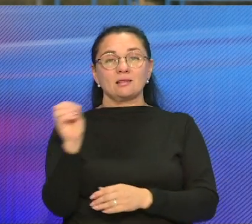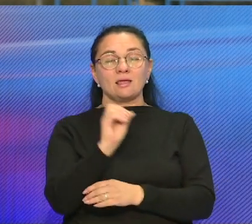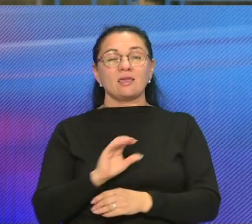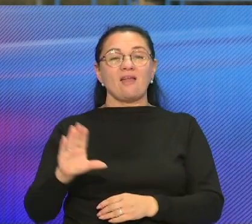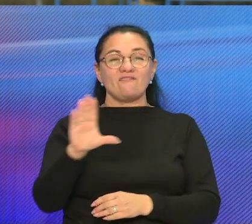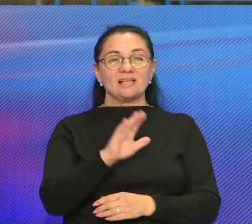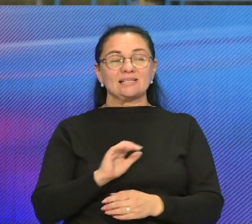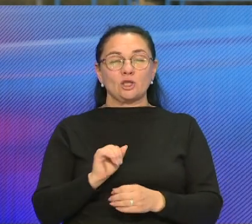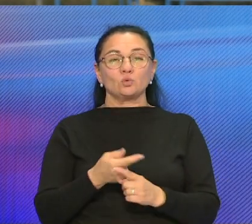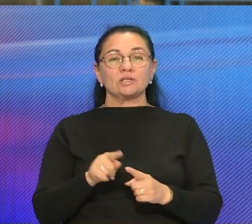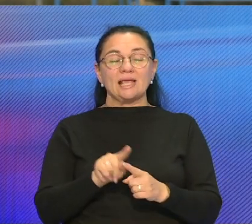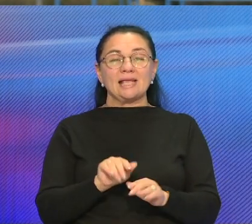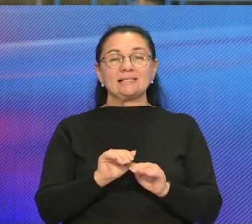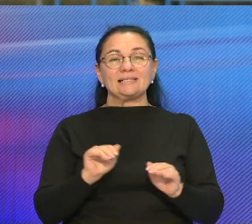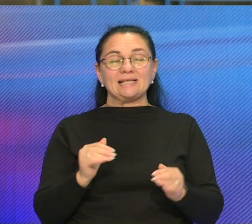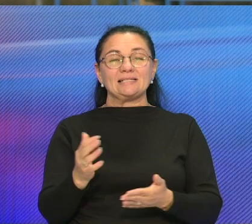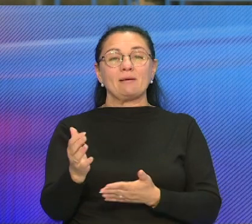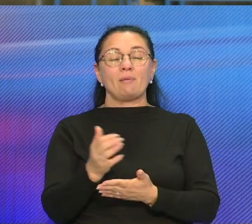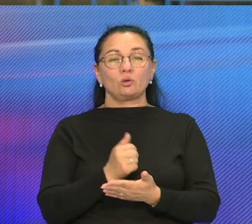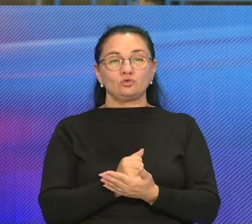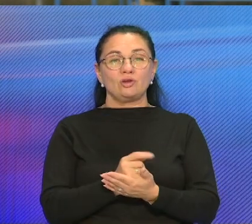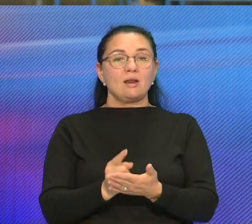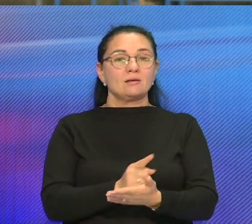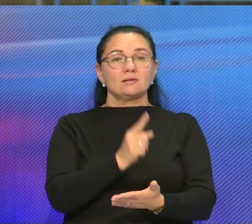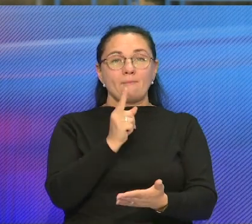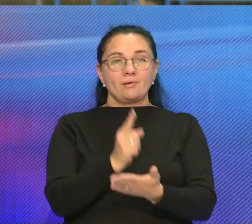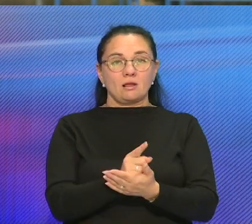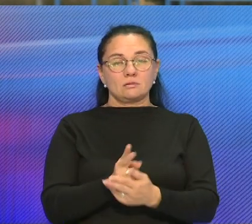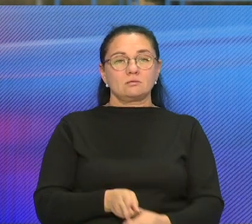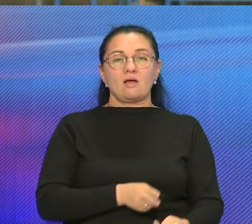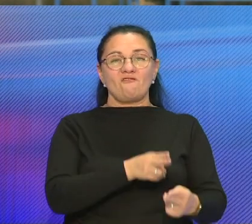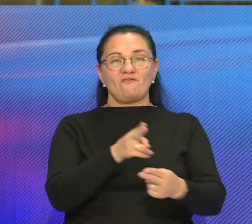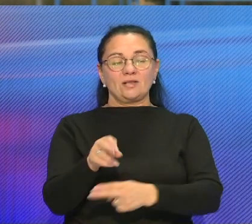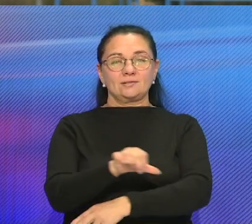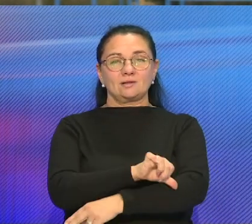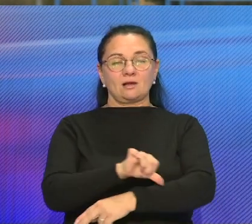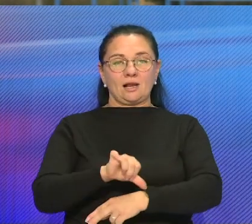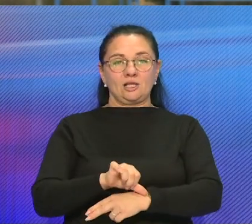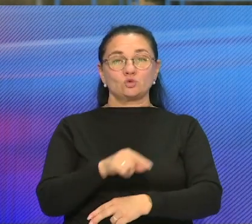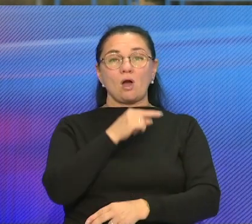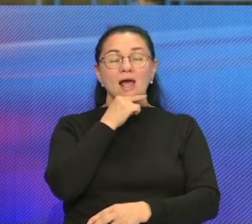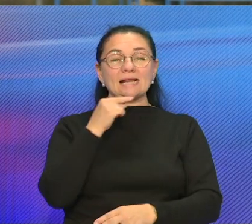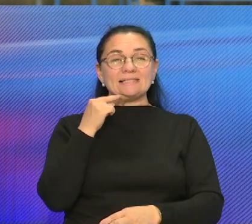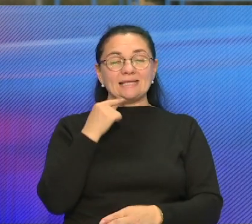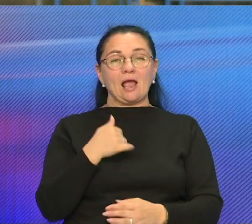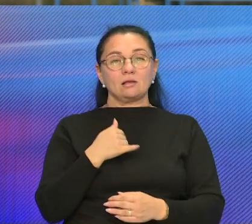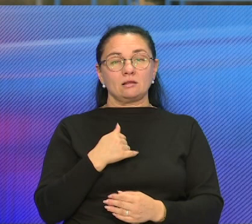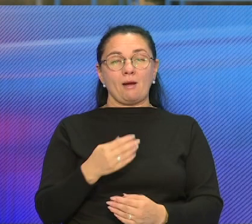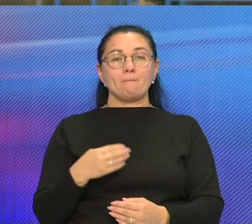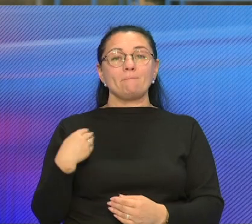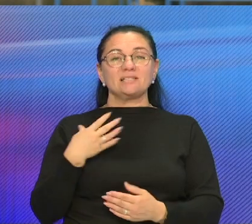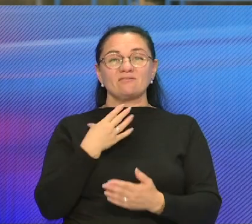в том числе эти детки получили запрет на выезд. Вот россияне как раз-таки нам оказали, подставили плечо,